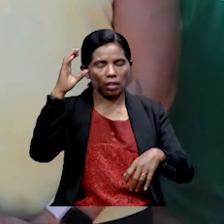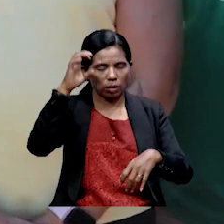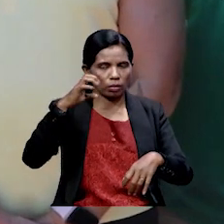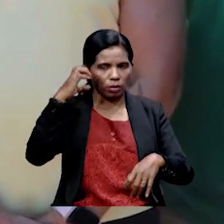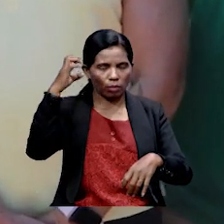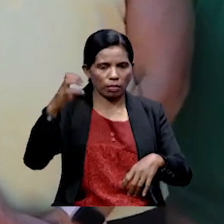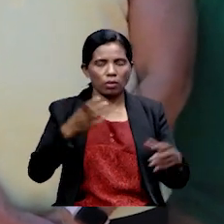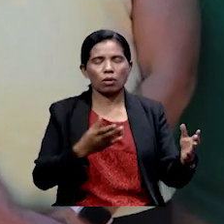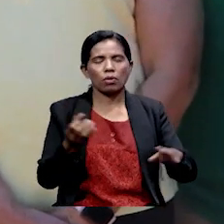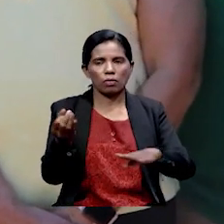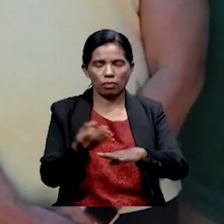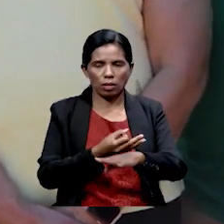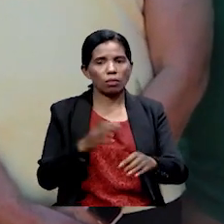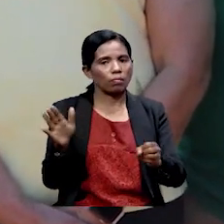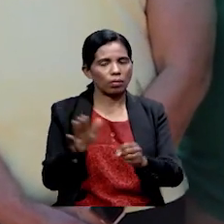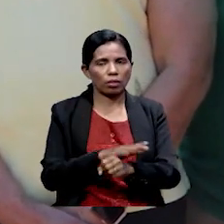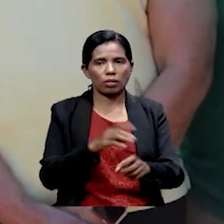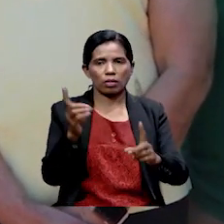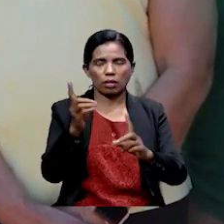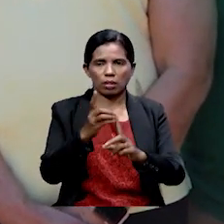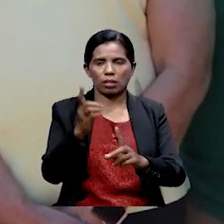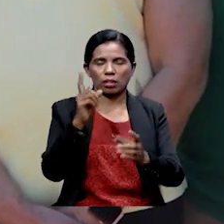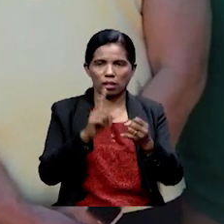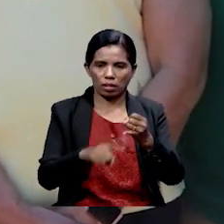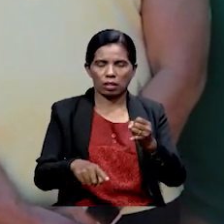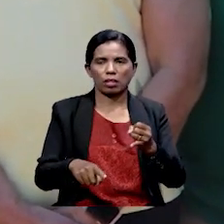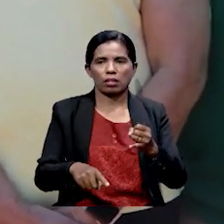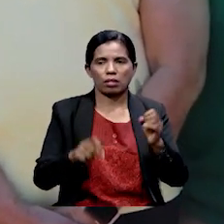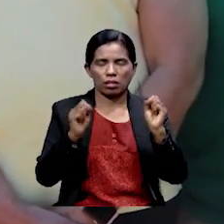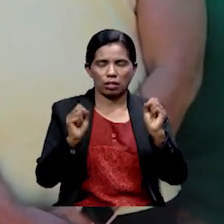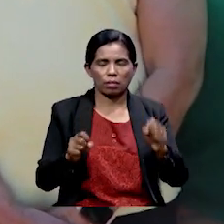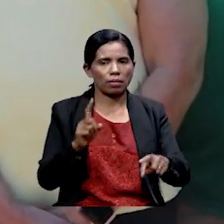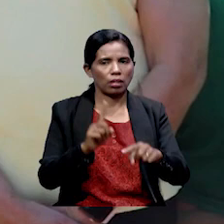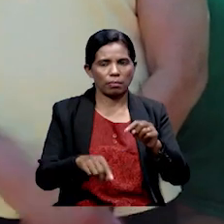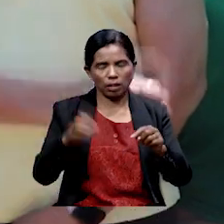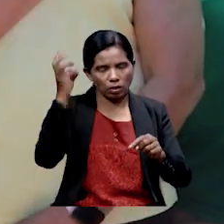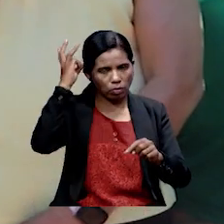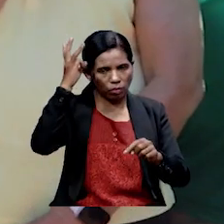documentos completos, Rodi Nune, e Loron Icos, Labele Ramoso Confusão, no Labele